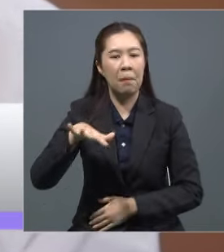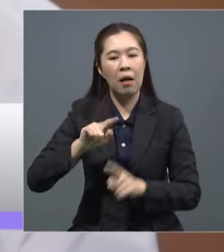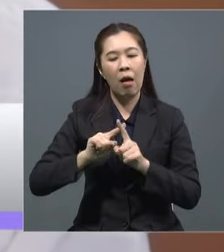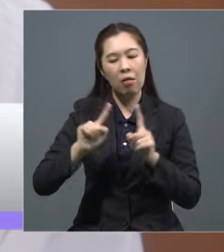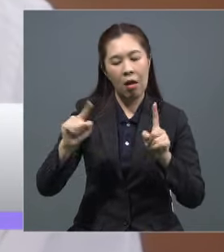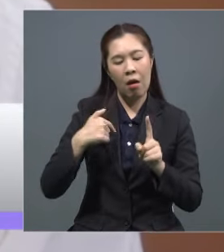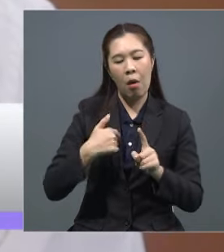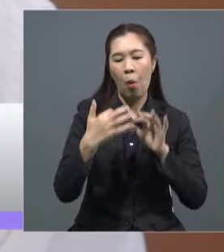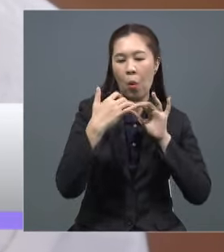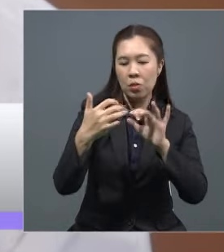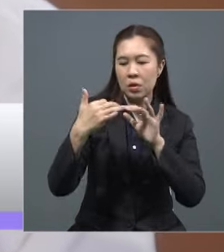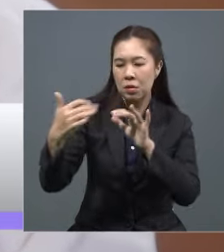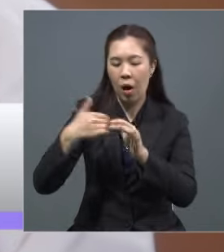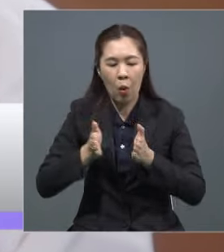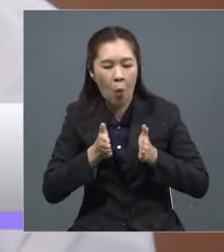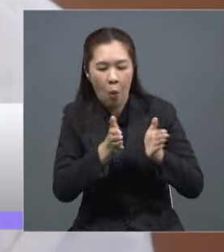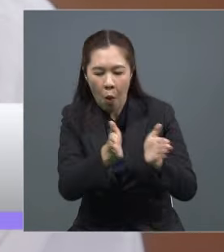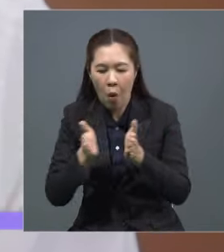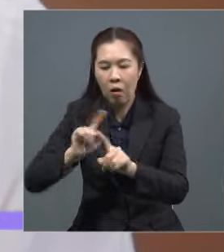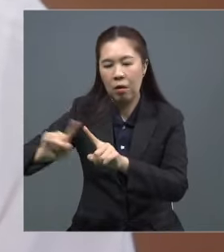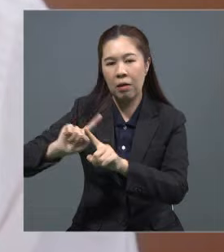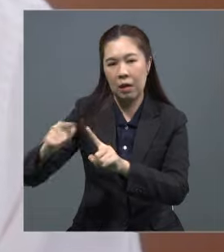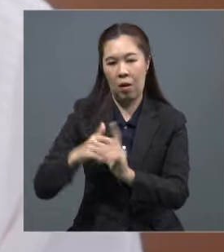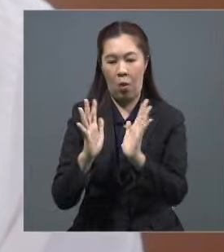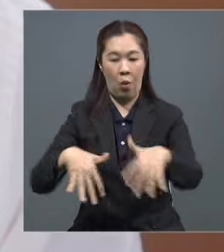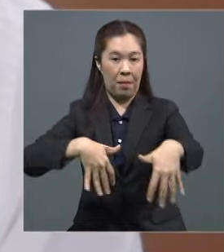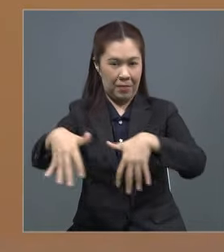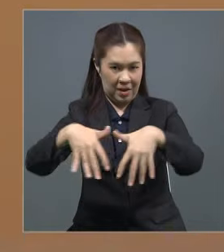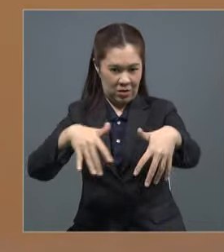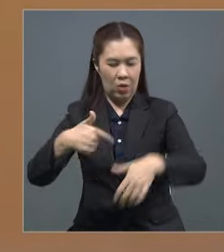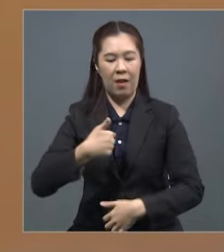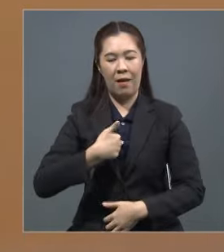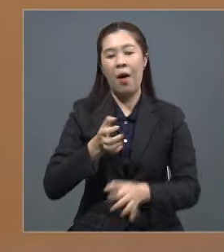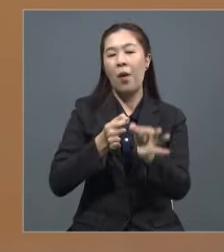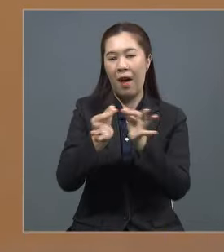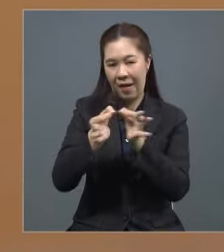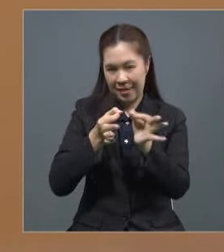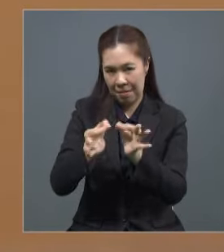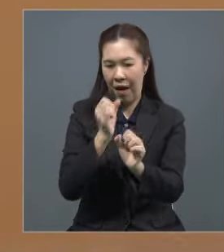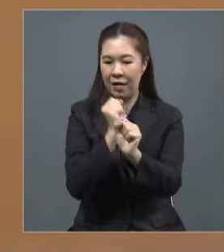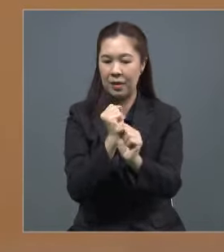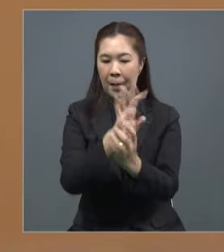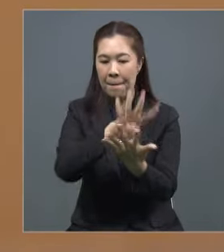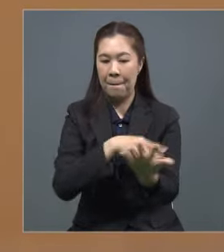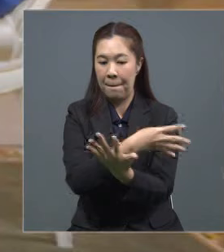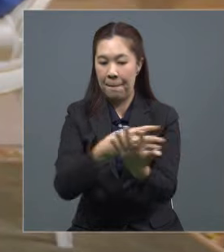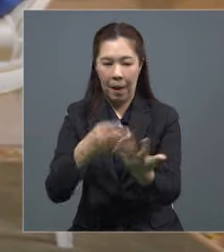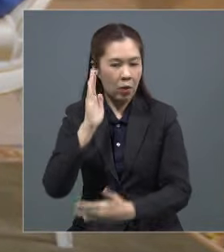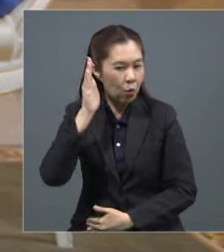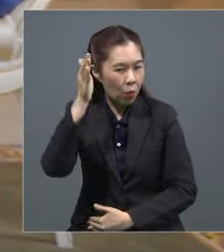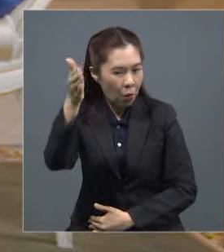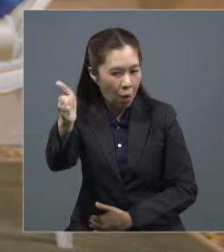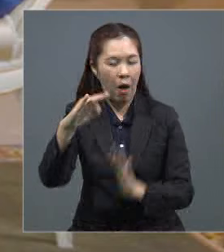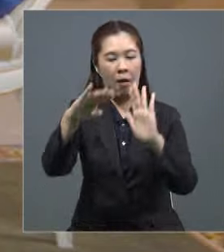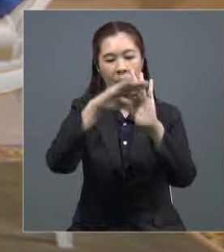ทางในการที่จะสื่อสารกับพี่น้องประชาชนอธิบายให้ฟังว่าเราทำอะไรกันไปแล้วบ้างครับนะครับแล้วก็แผนงานระยะยาวเราคืออะไรบ้างอืนะครับ